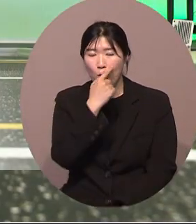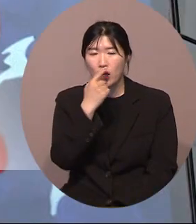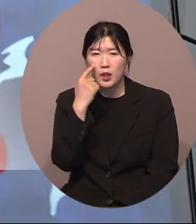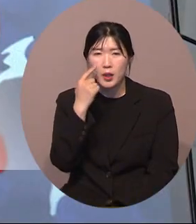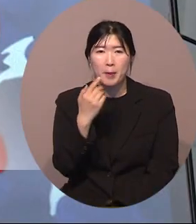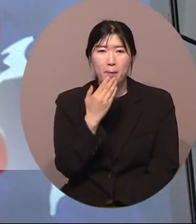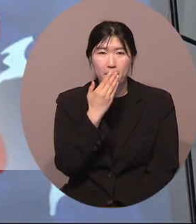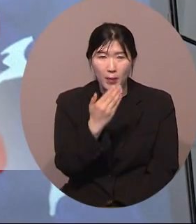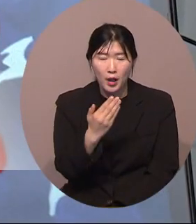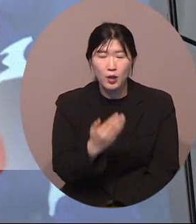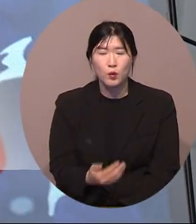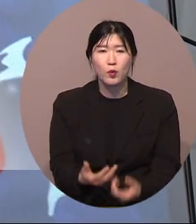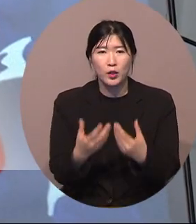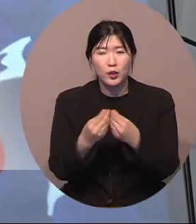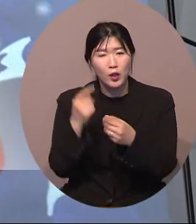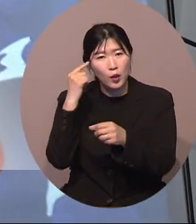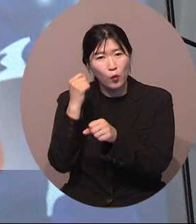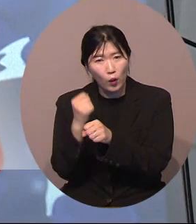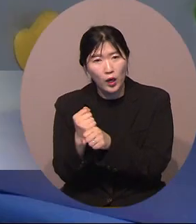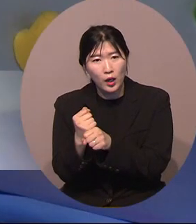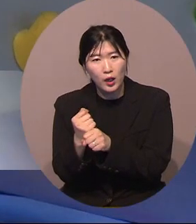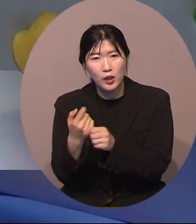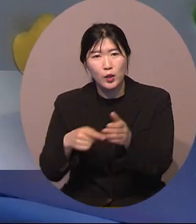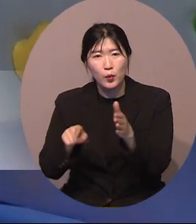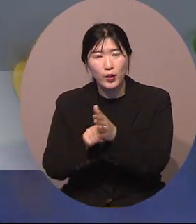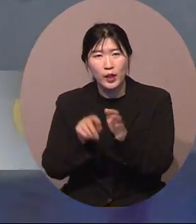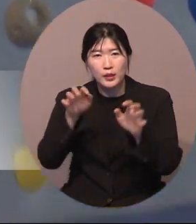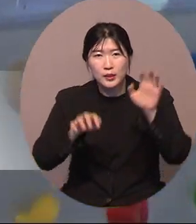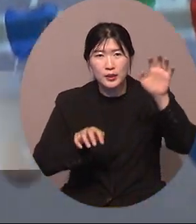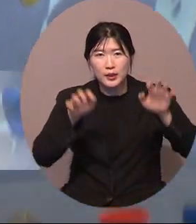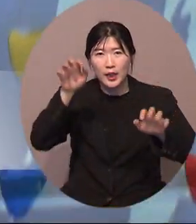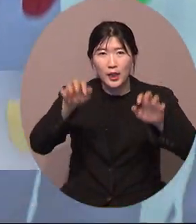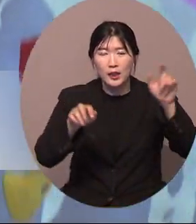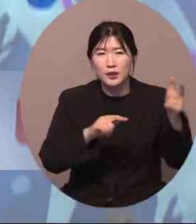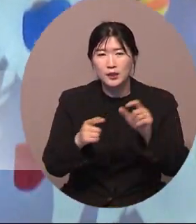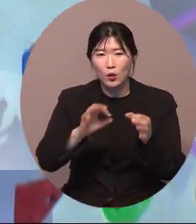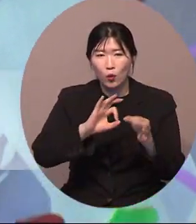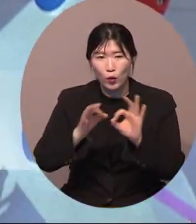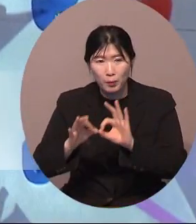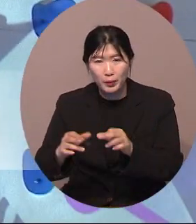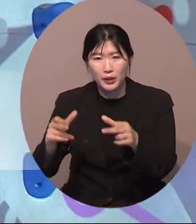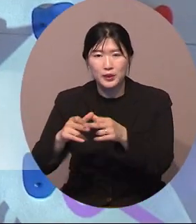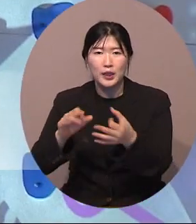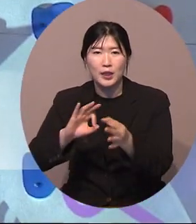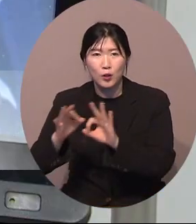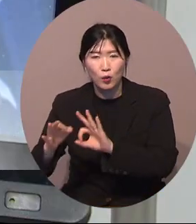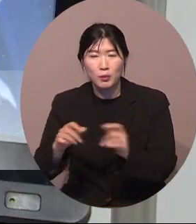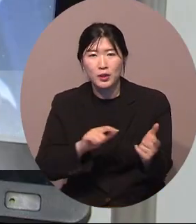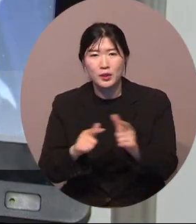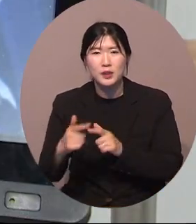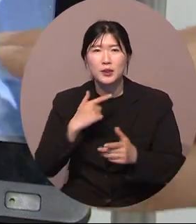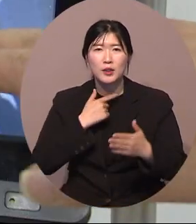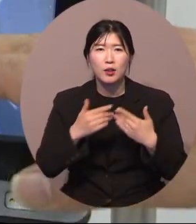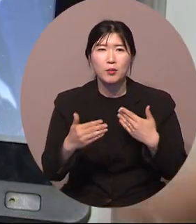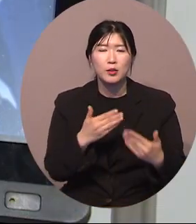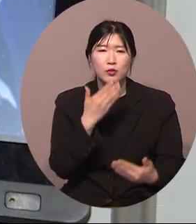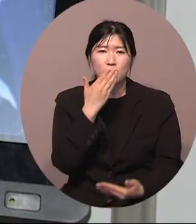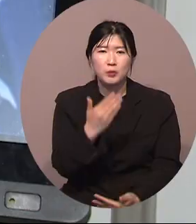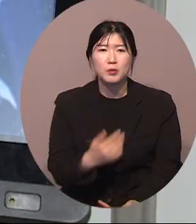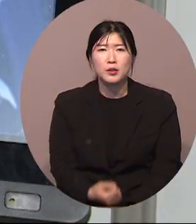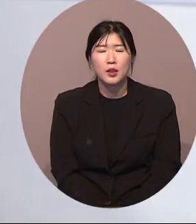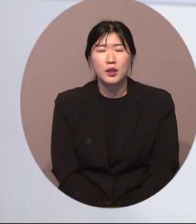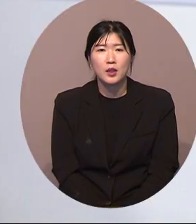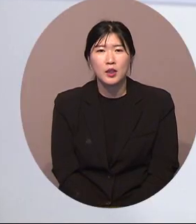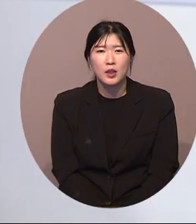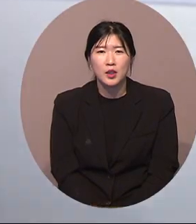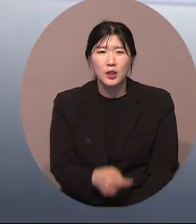확인하고, 첨단 과학기술을 활용한 클라이밍 게임 등으로 올림픽과 패럴림픽 종목도 체험합니다.